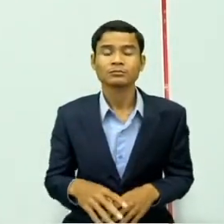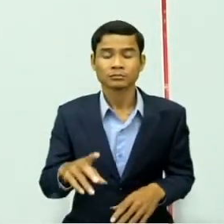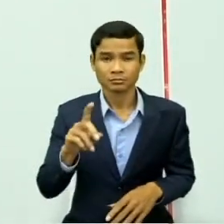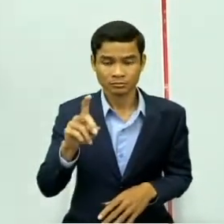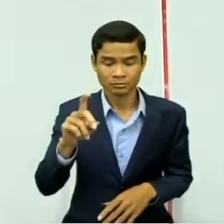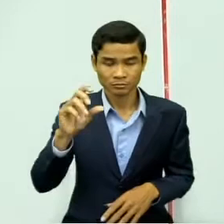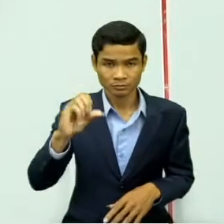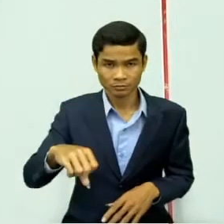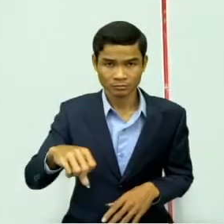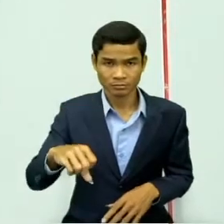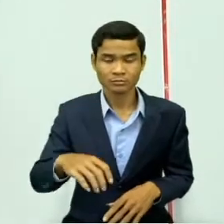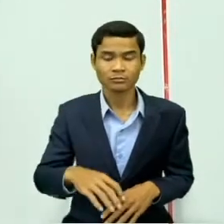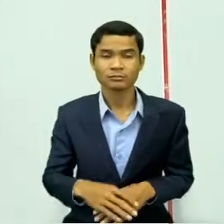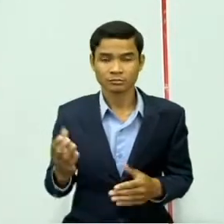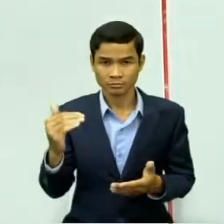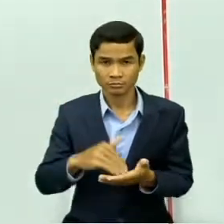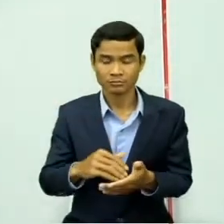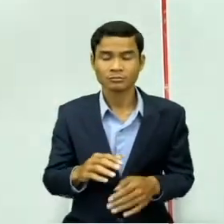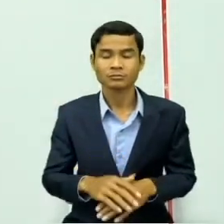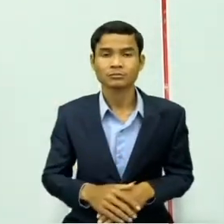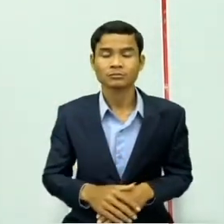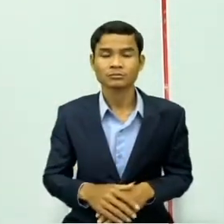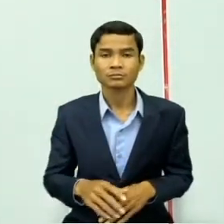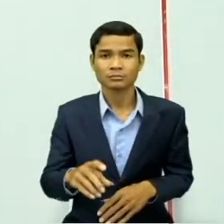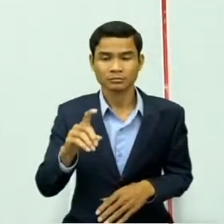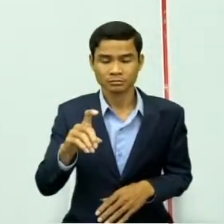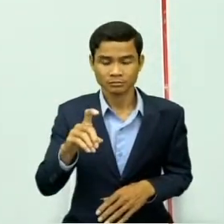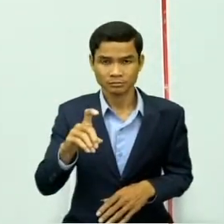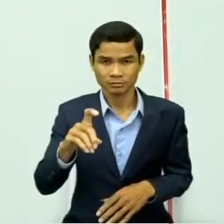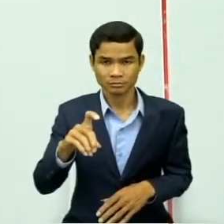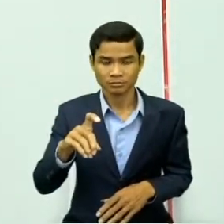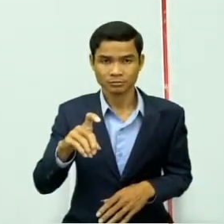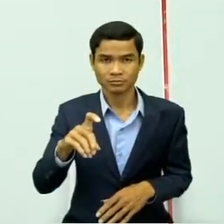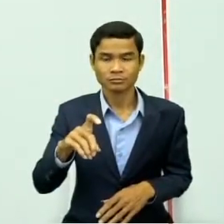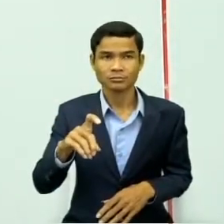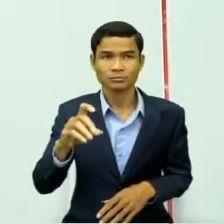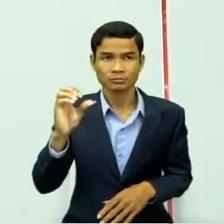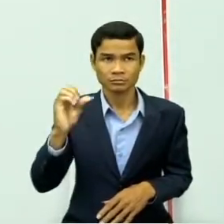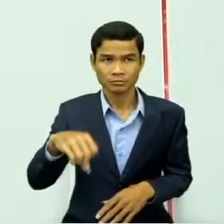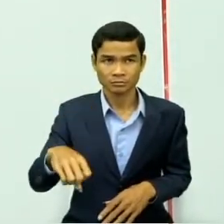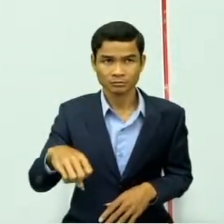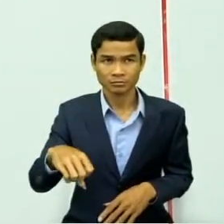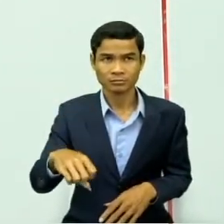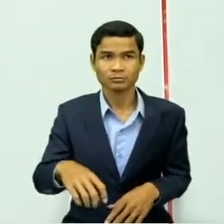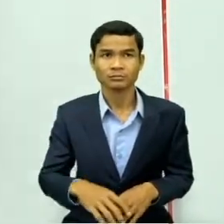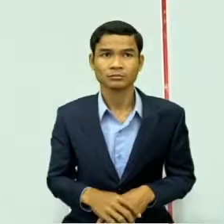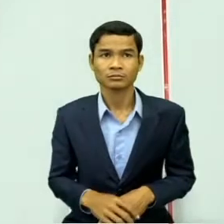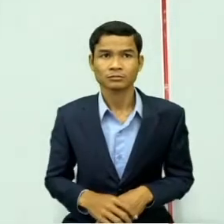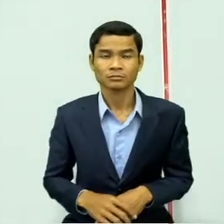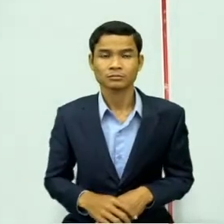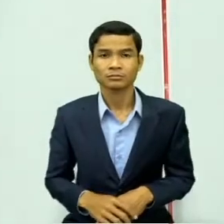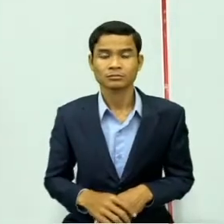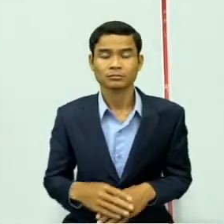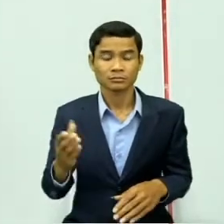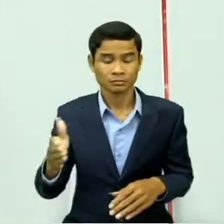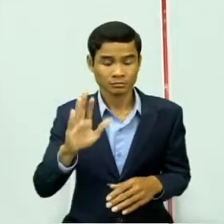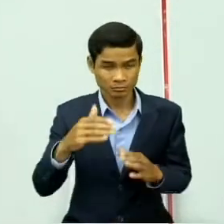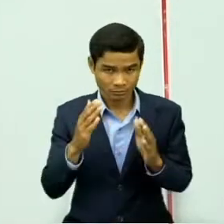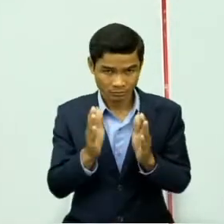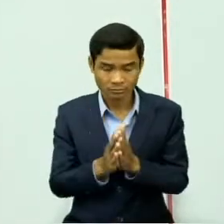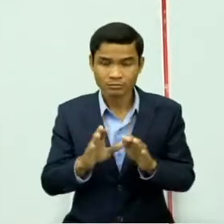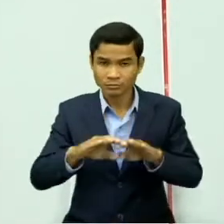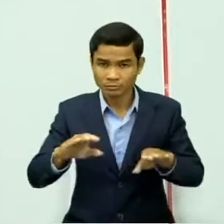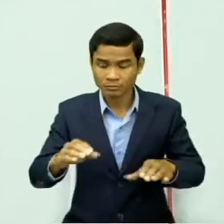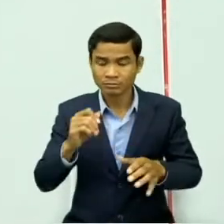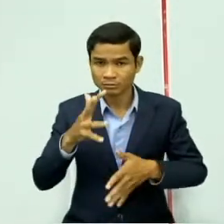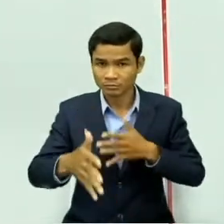phở mà đồng tiết phở chừng lỡ phở chào con ăn